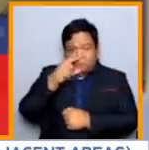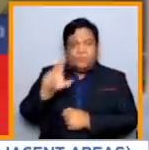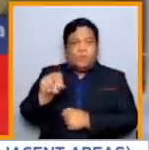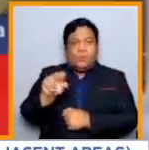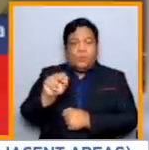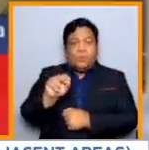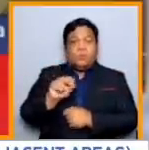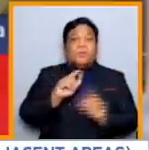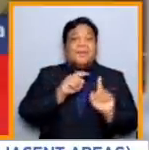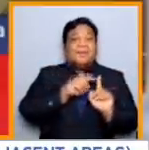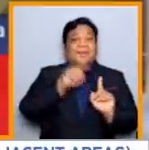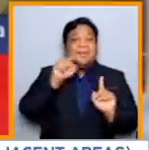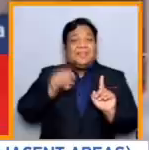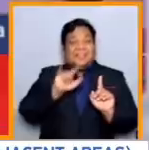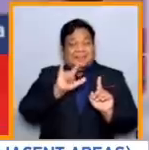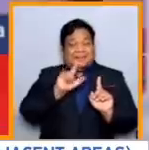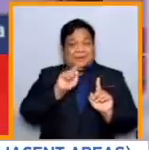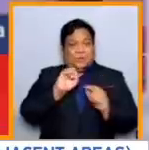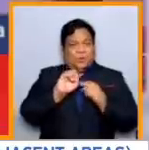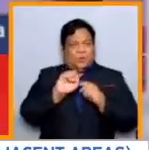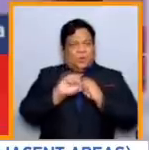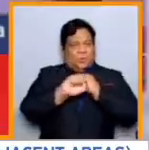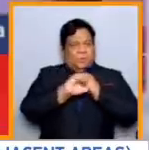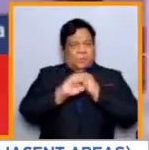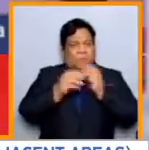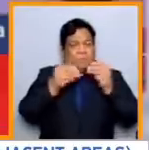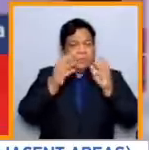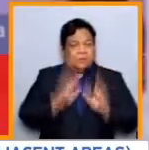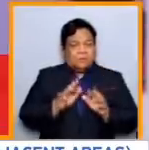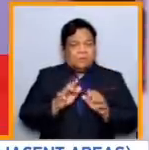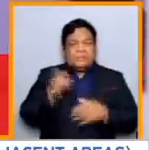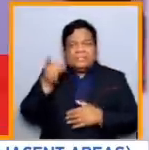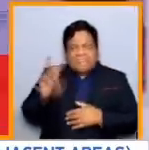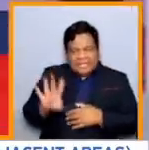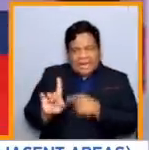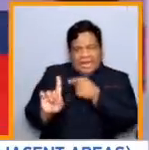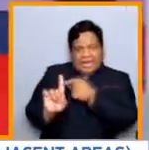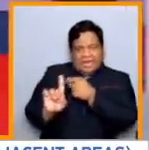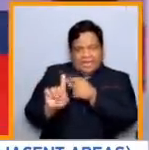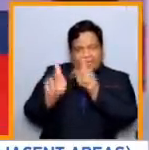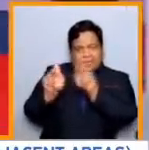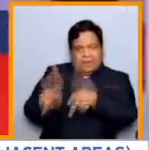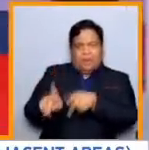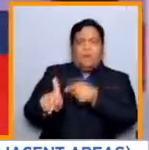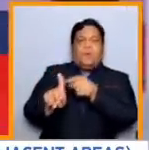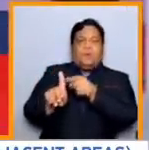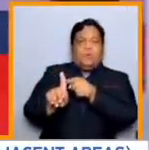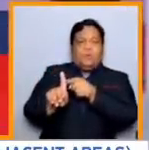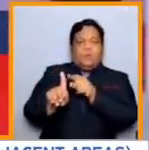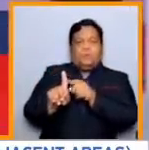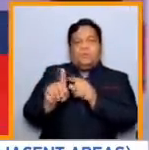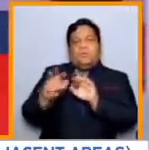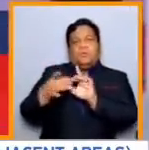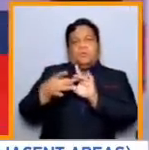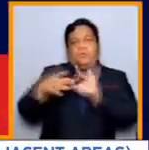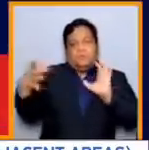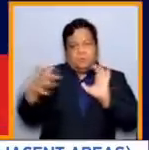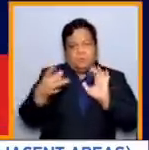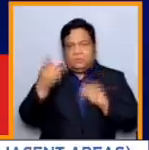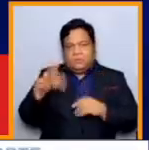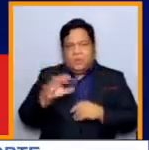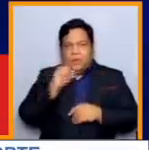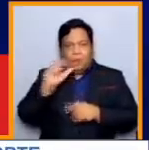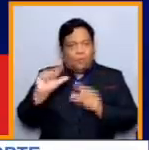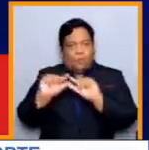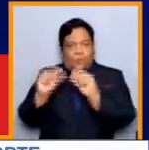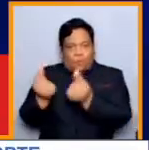si Ikaw Muna, Pilipinas Cebu convener, Nick Malazarte lang daw ang tumiwalag. Sagot ni Malazarte,